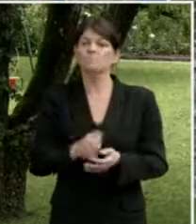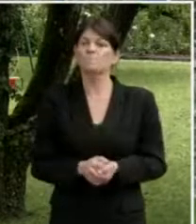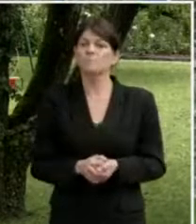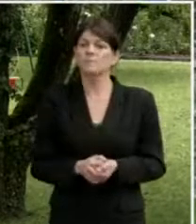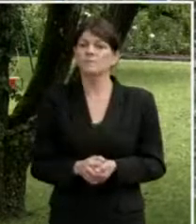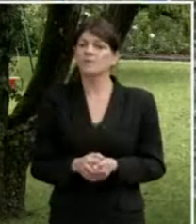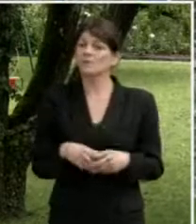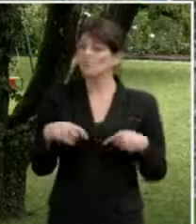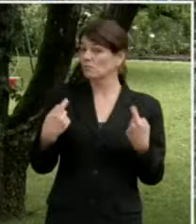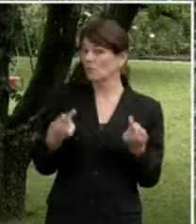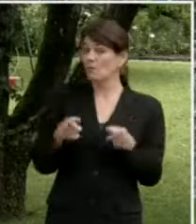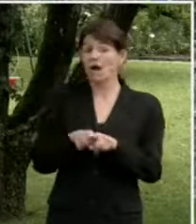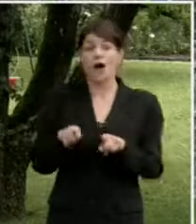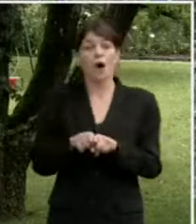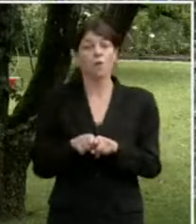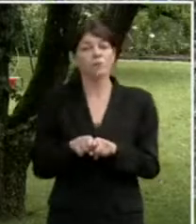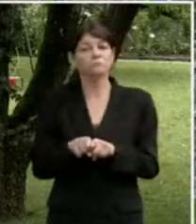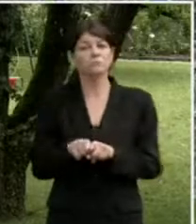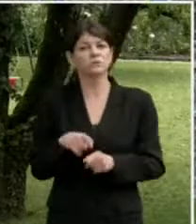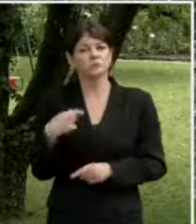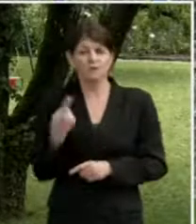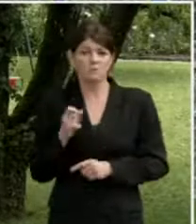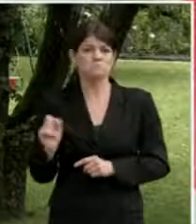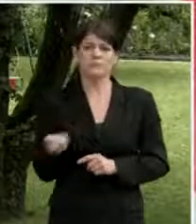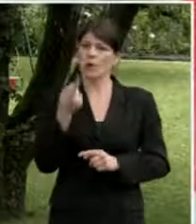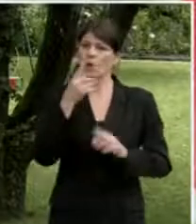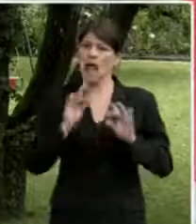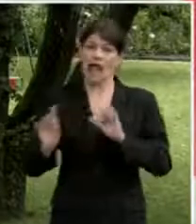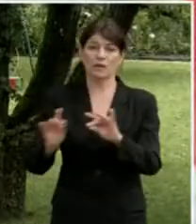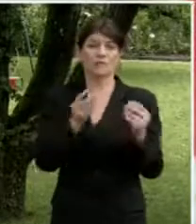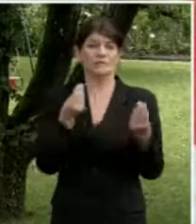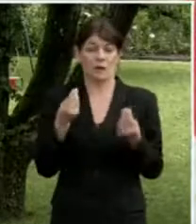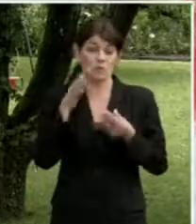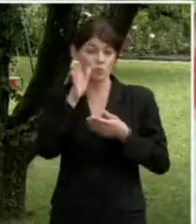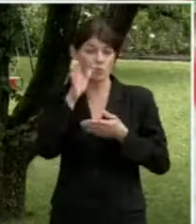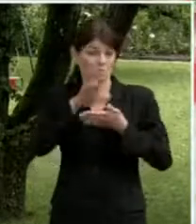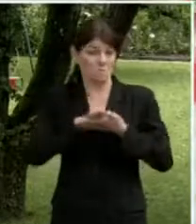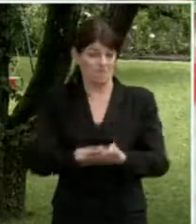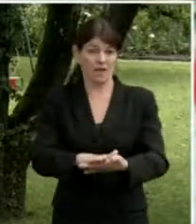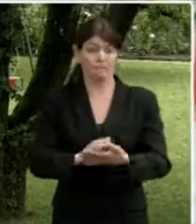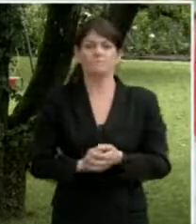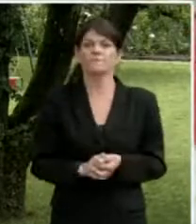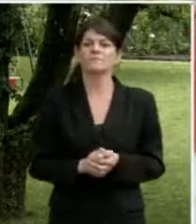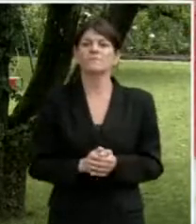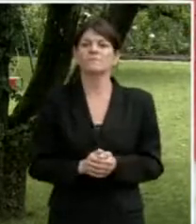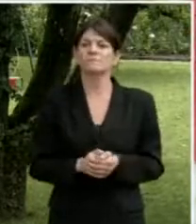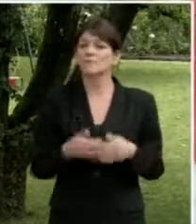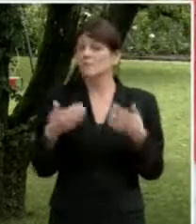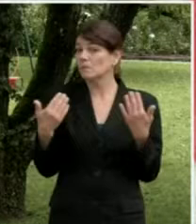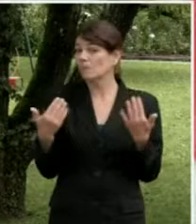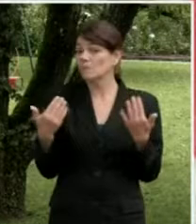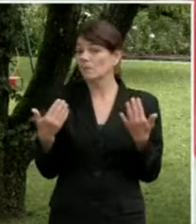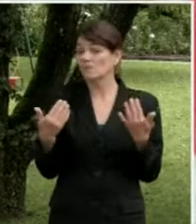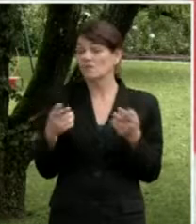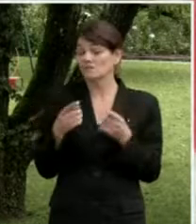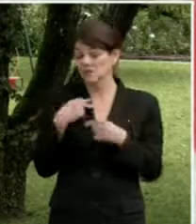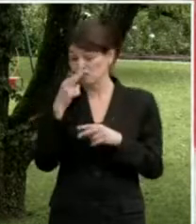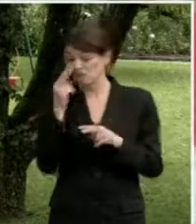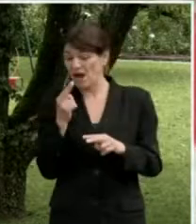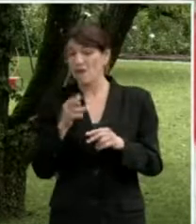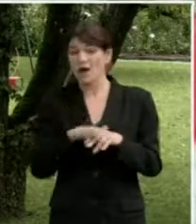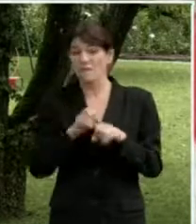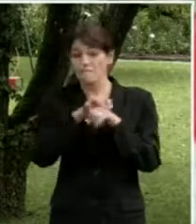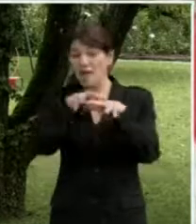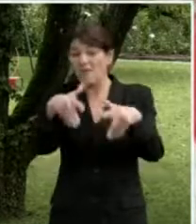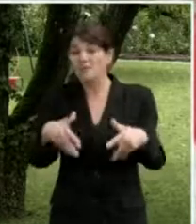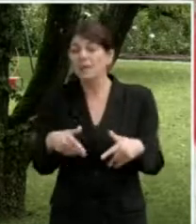und dadurch auch unsere besondere Handlungsfähigkeit erhalten. So ist es hinsichtlich der Pandemie